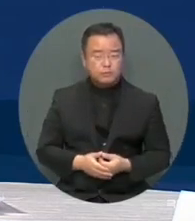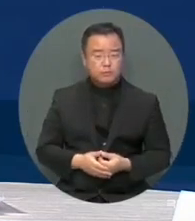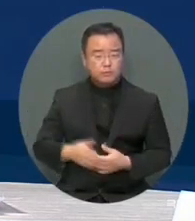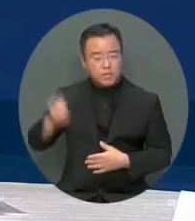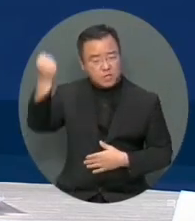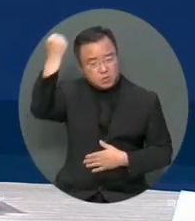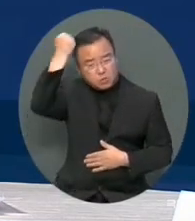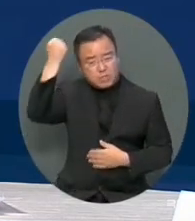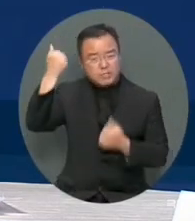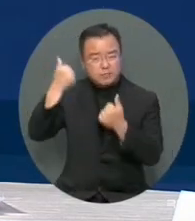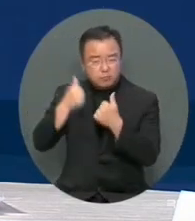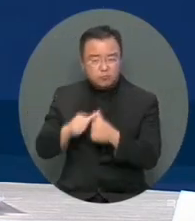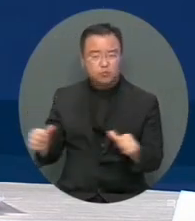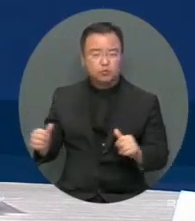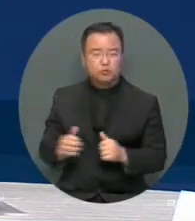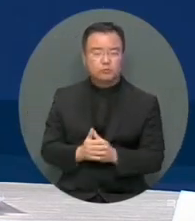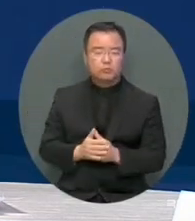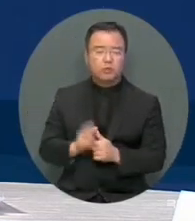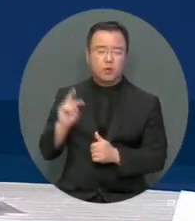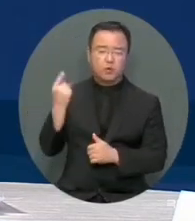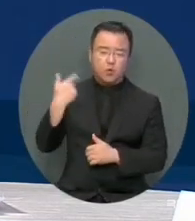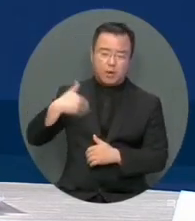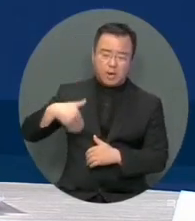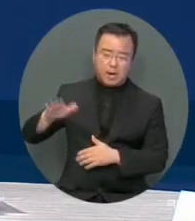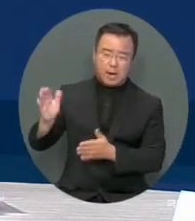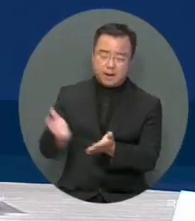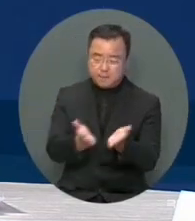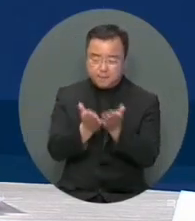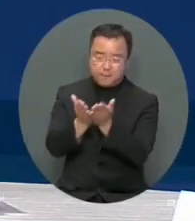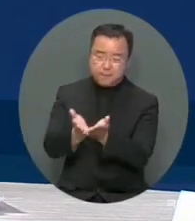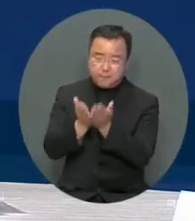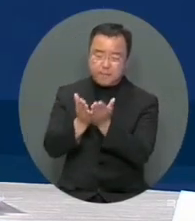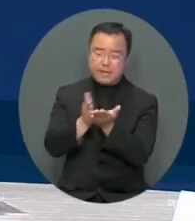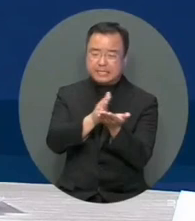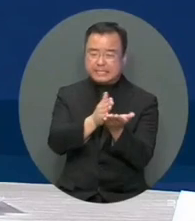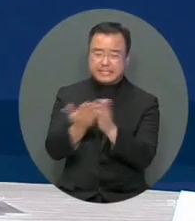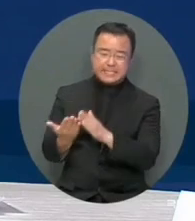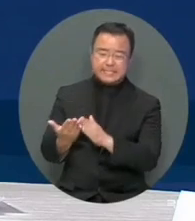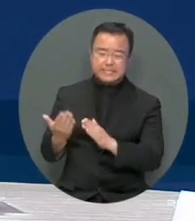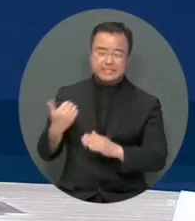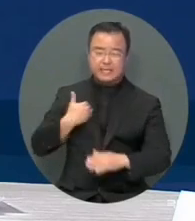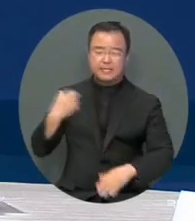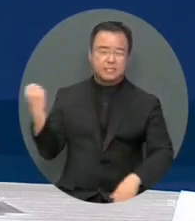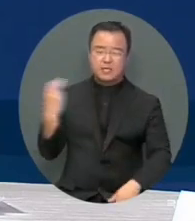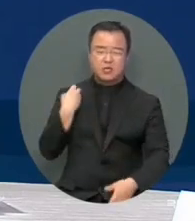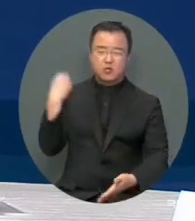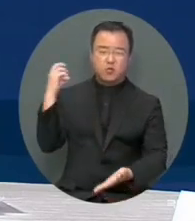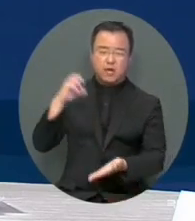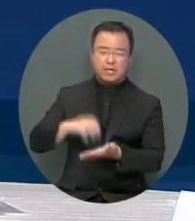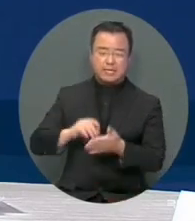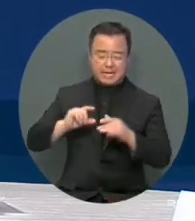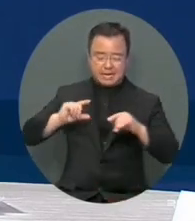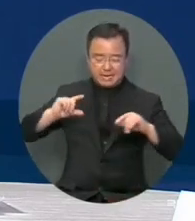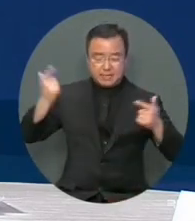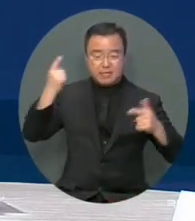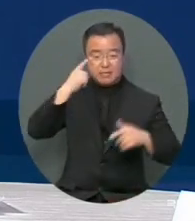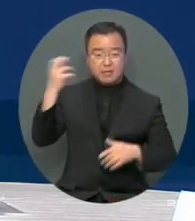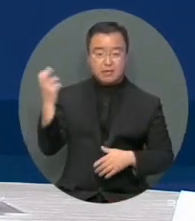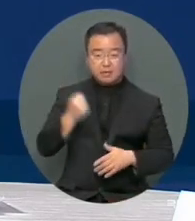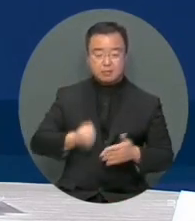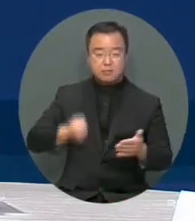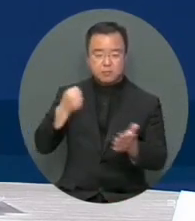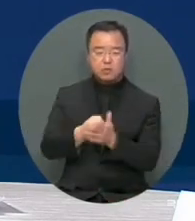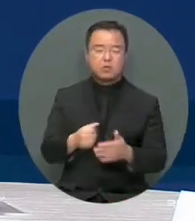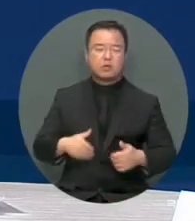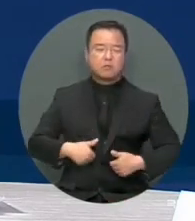솥단지를 부수고 돌아갈 배를 강물 속에 가라앉히는 불태전의 결단이 필요한 시기입니다. 다시